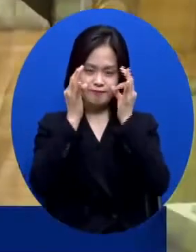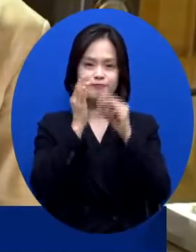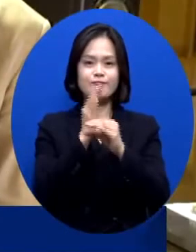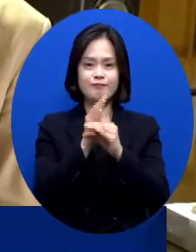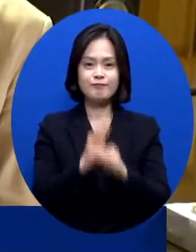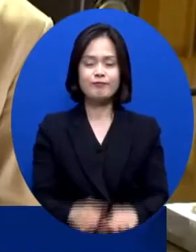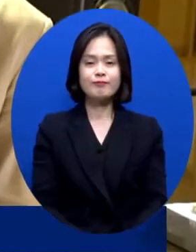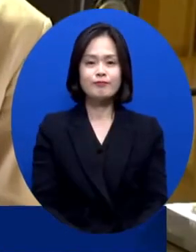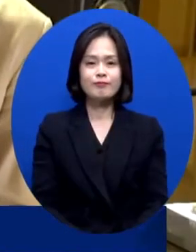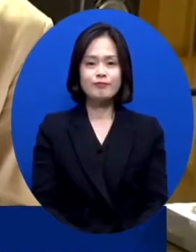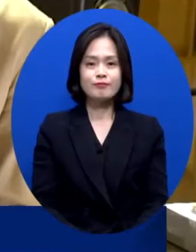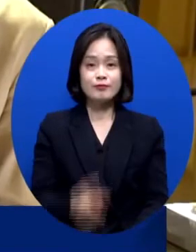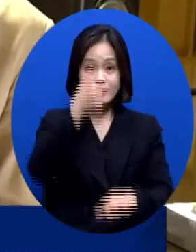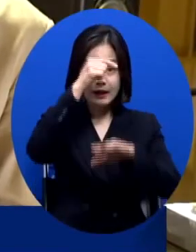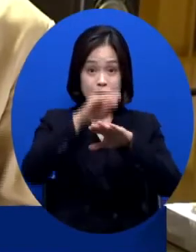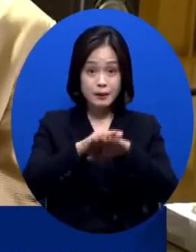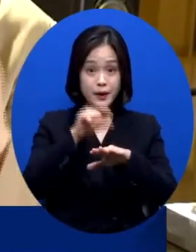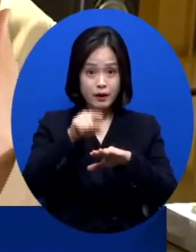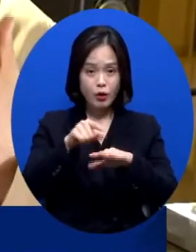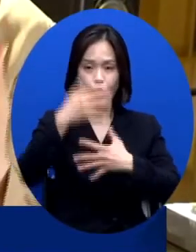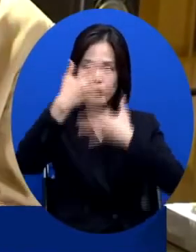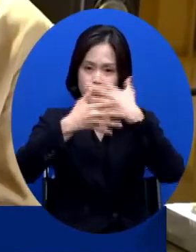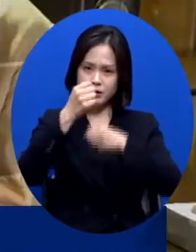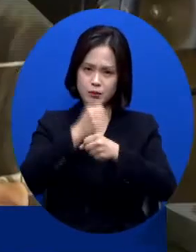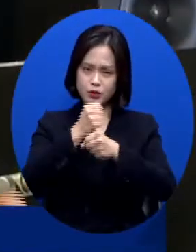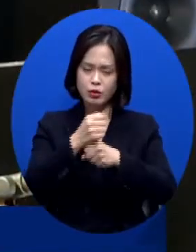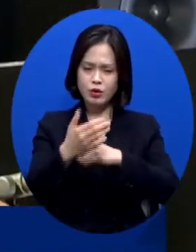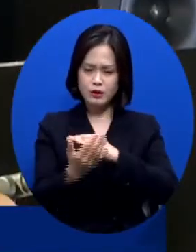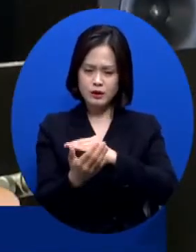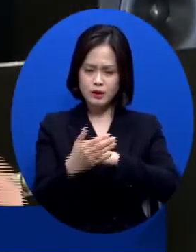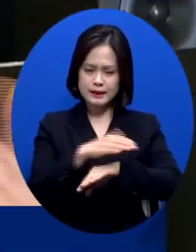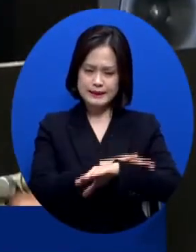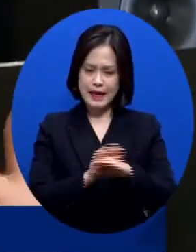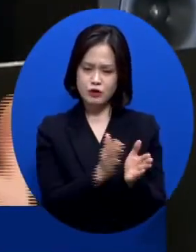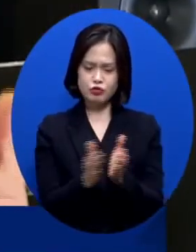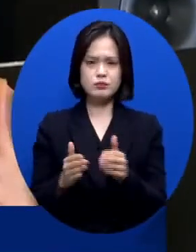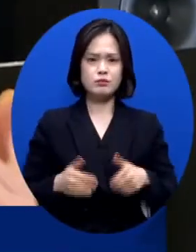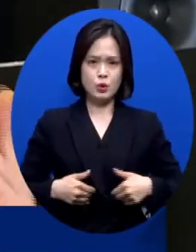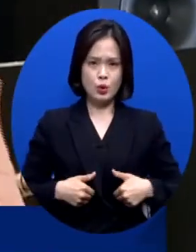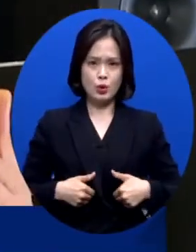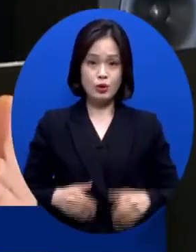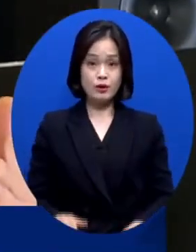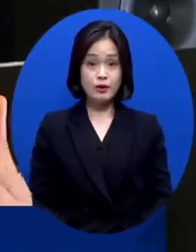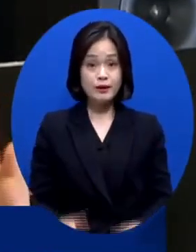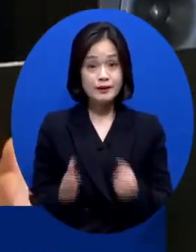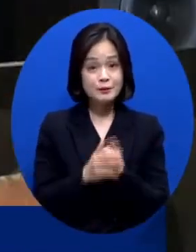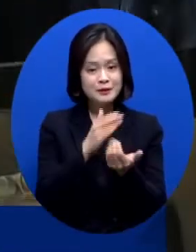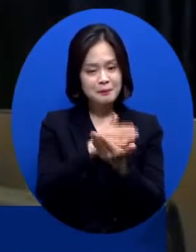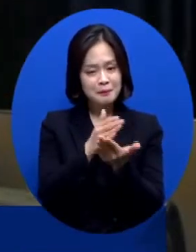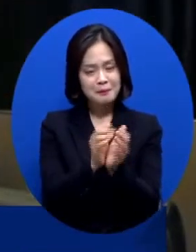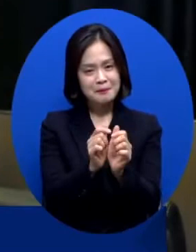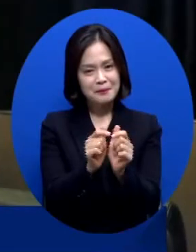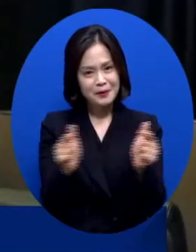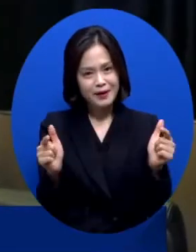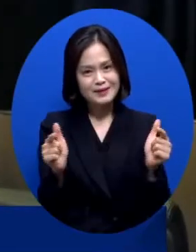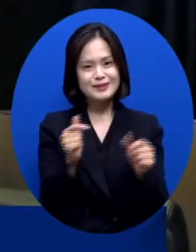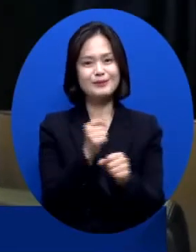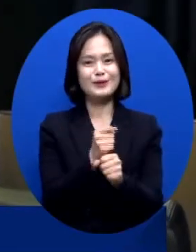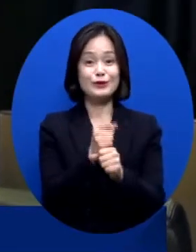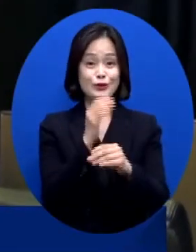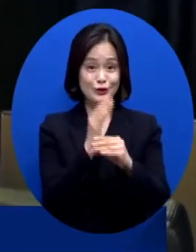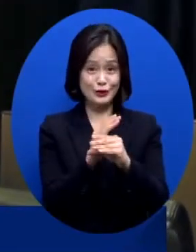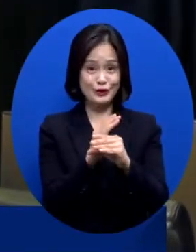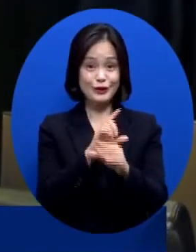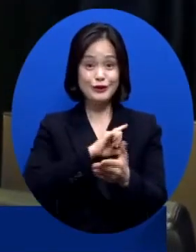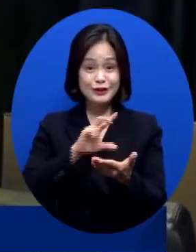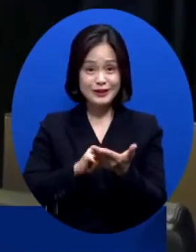정말 잘 우리가 준비 해야 되겠다 생각이 들어서요 저희가 이제 다양한 시리즈를 준비하고 있습니다 이렇게 되면 나 3